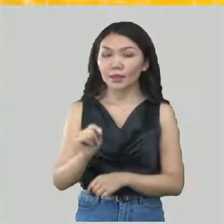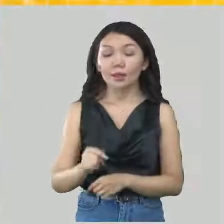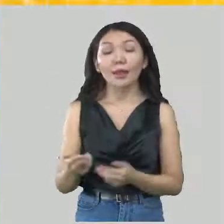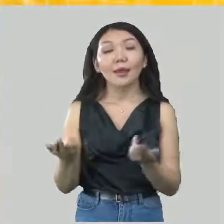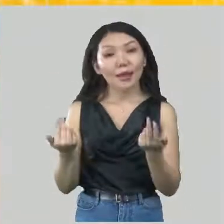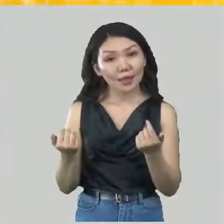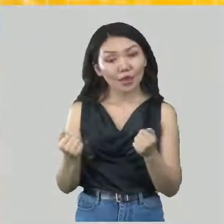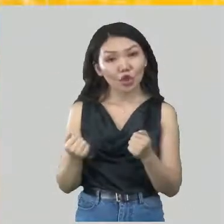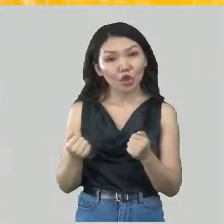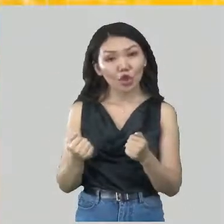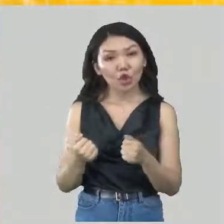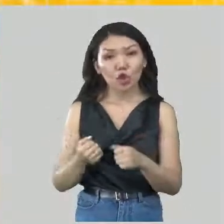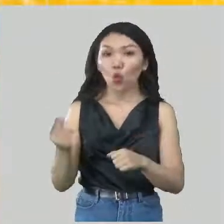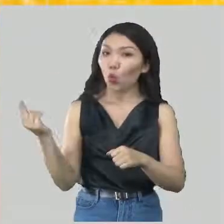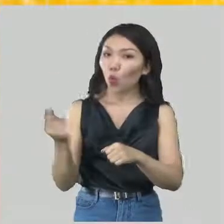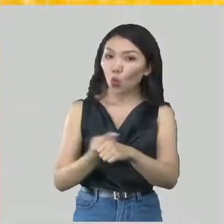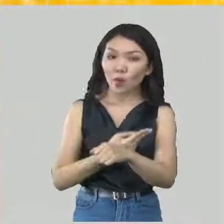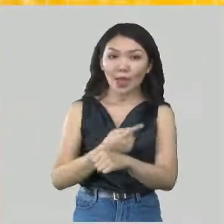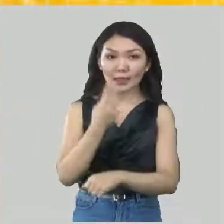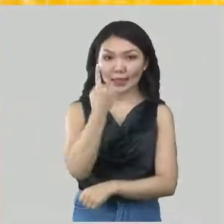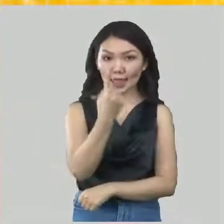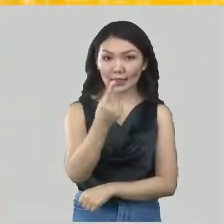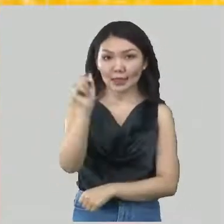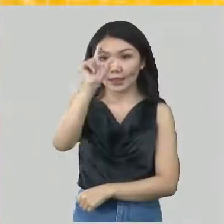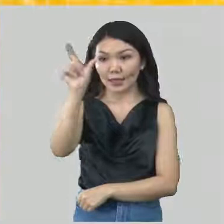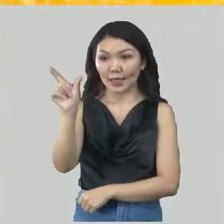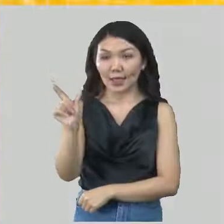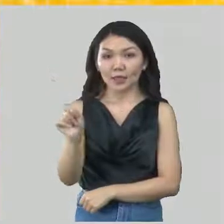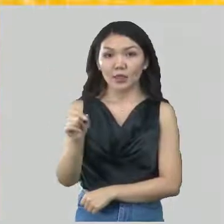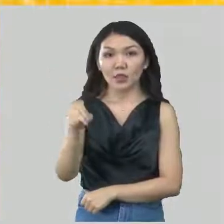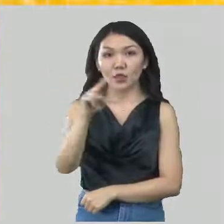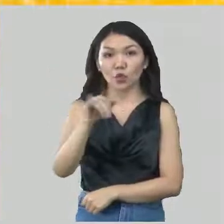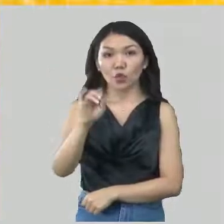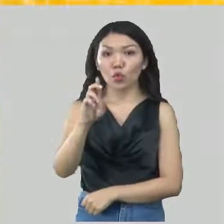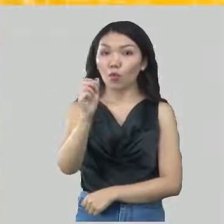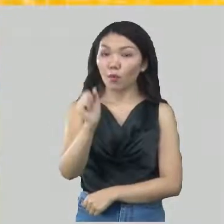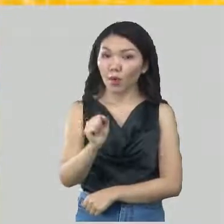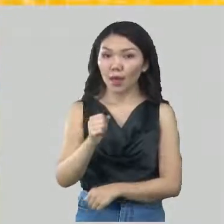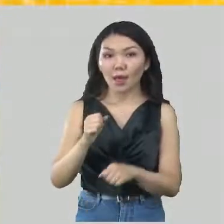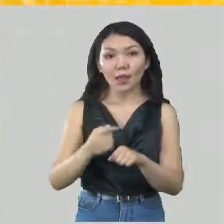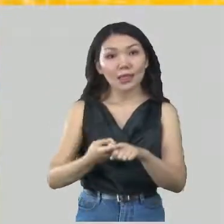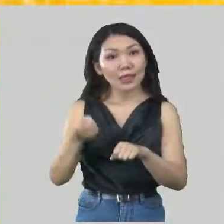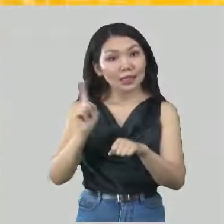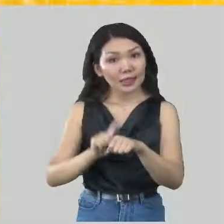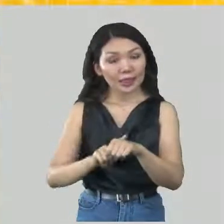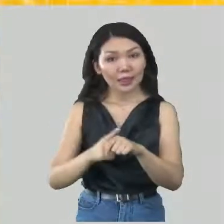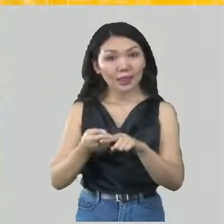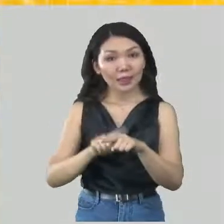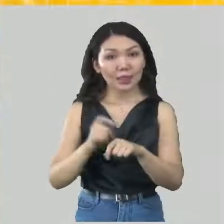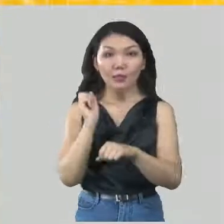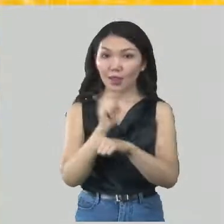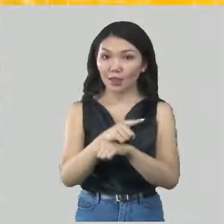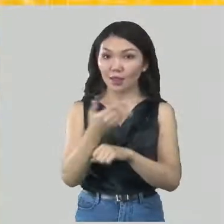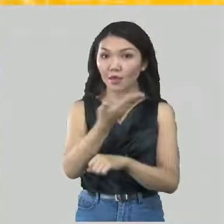Конечно, убрать один лист дуба. С этим заданием вы